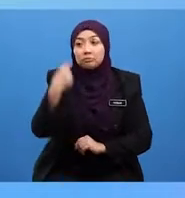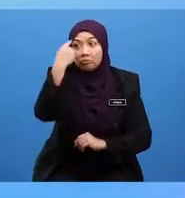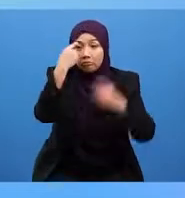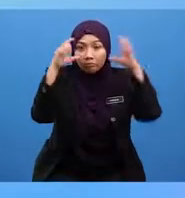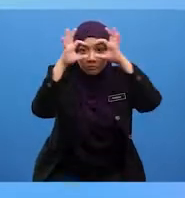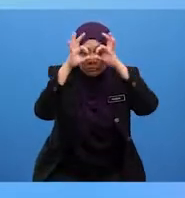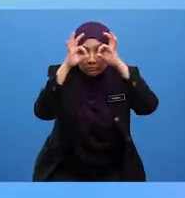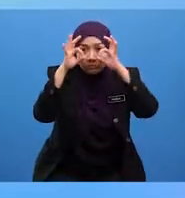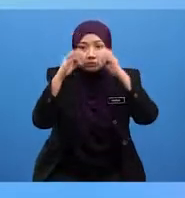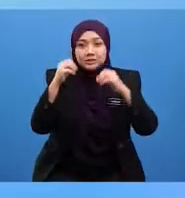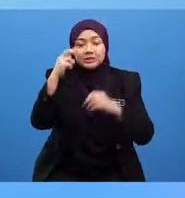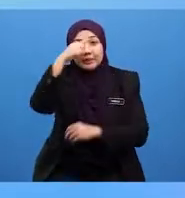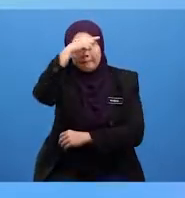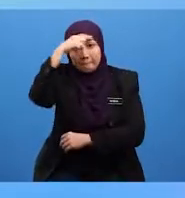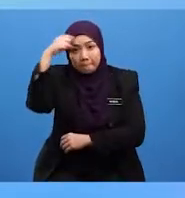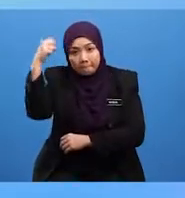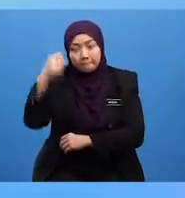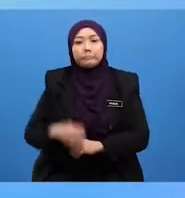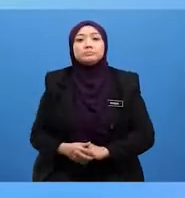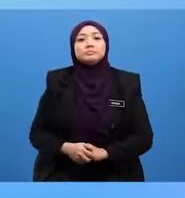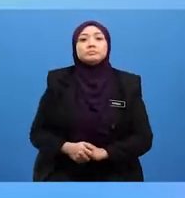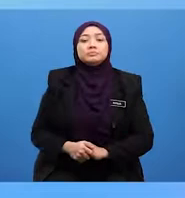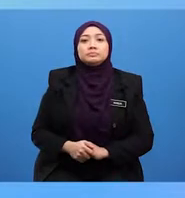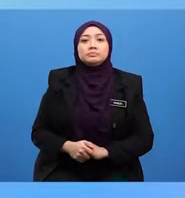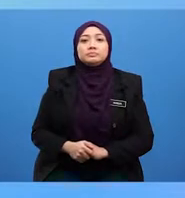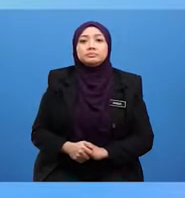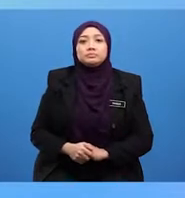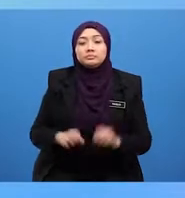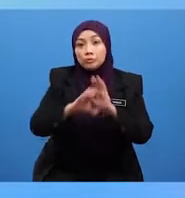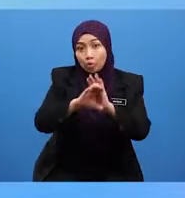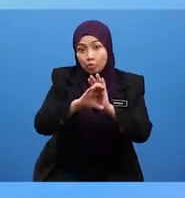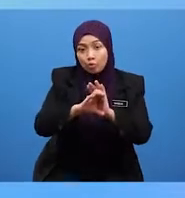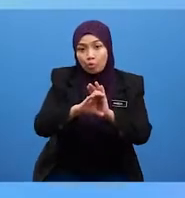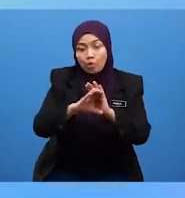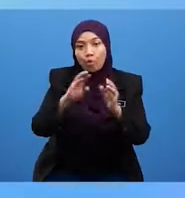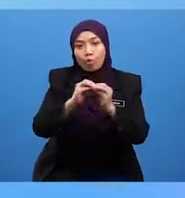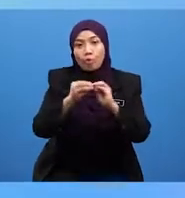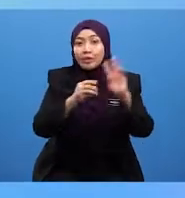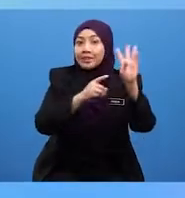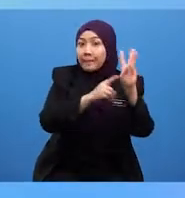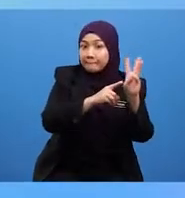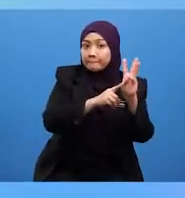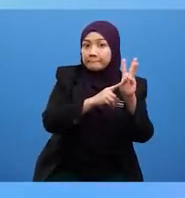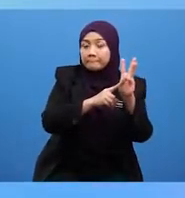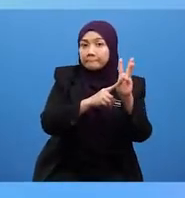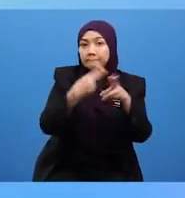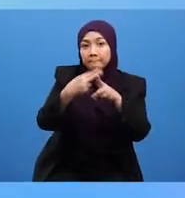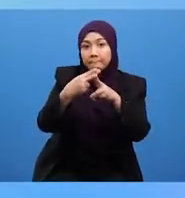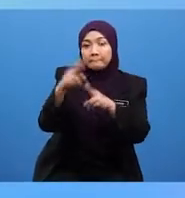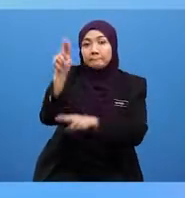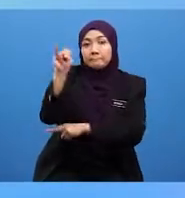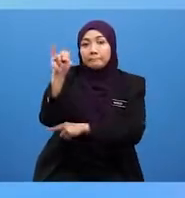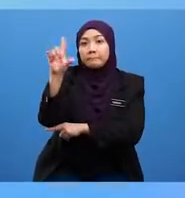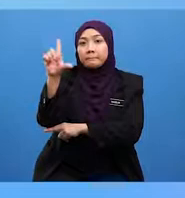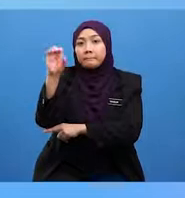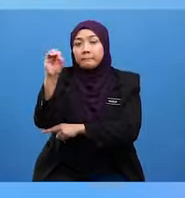dan sebagainya. Keenam, contoh plastik nilon, juga dikenali